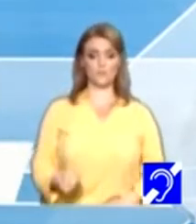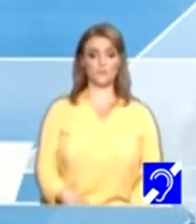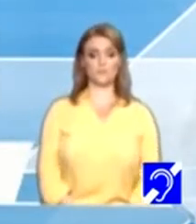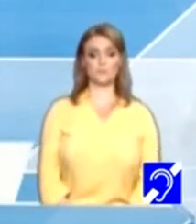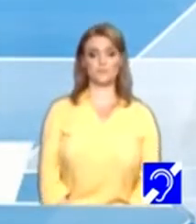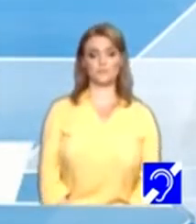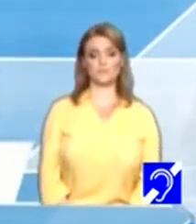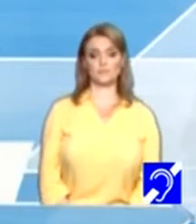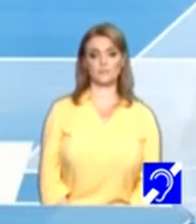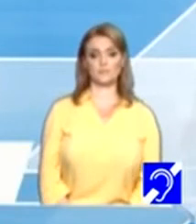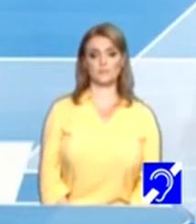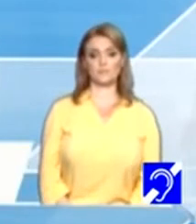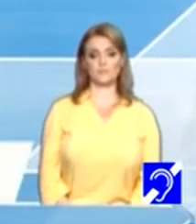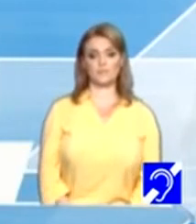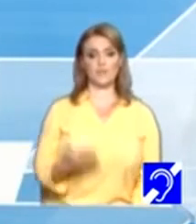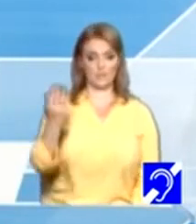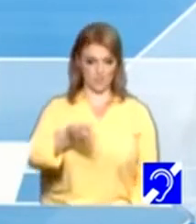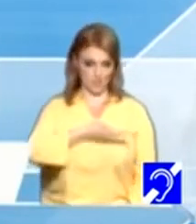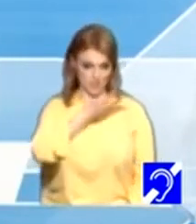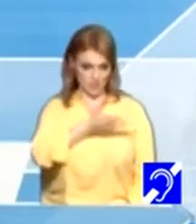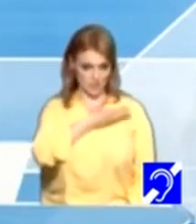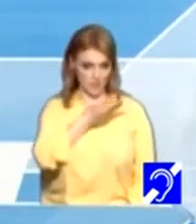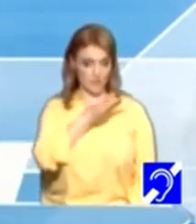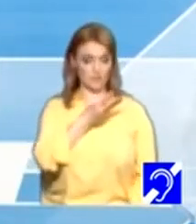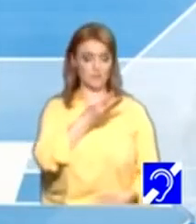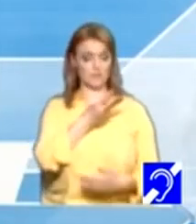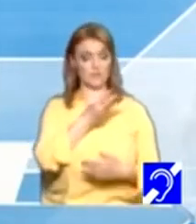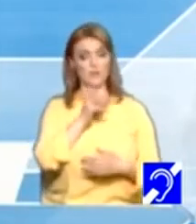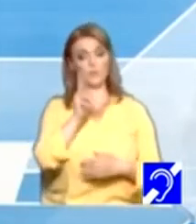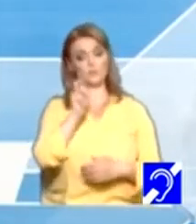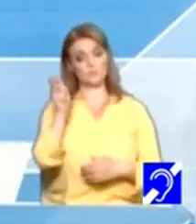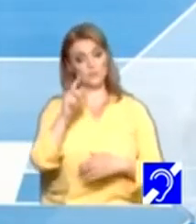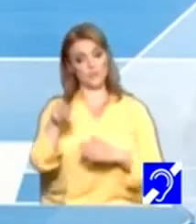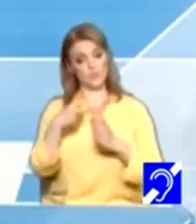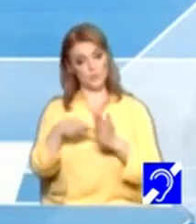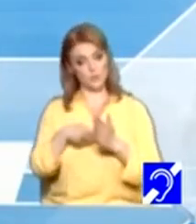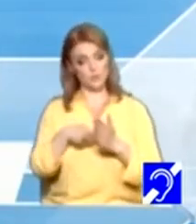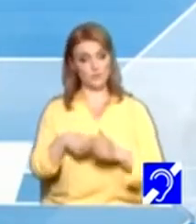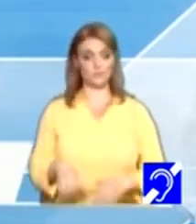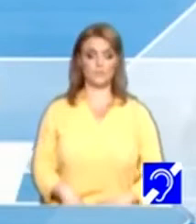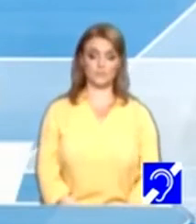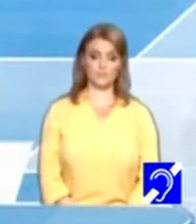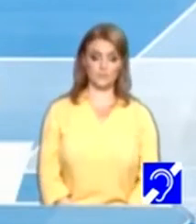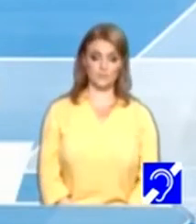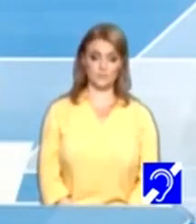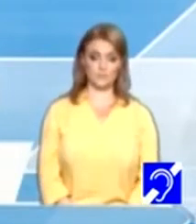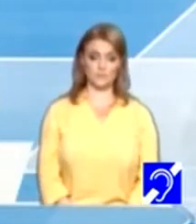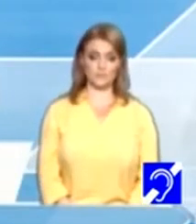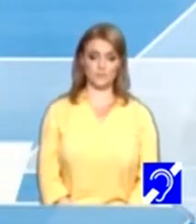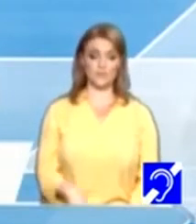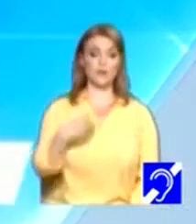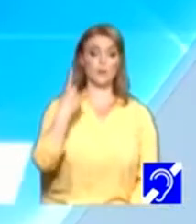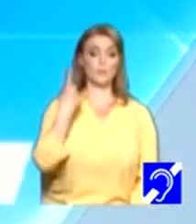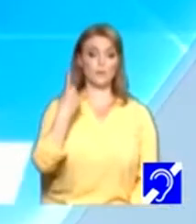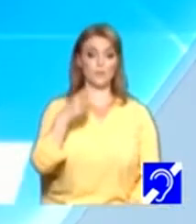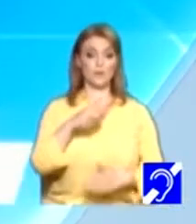Revin. Domnule Cujbă, dacă doriți să adresați o întrebare sau un comentariu cuiva dintre contracandidații dumneavoastră? Deci prima